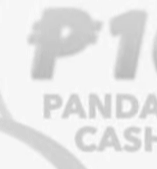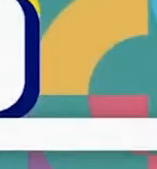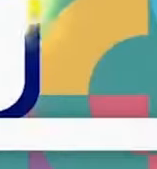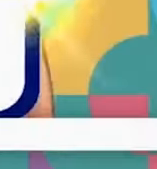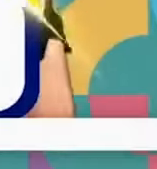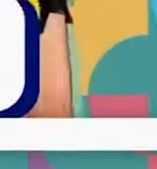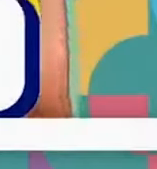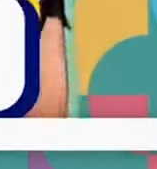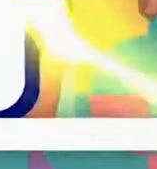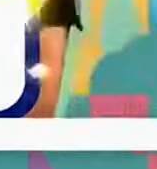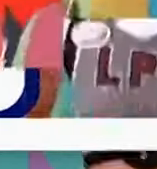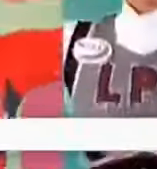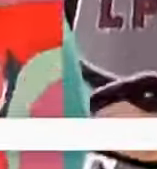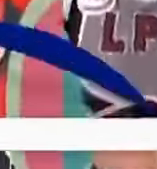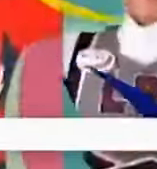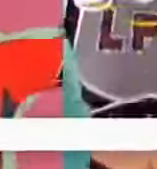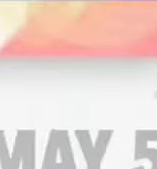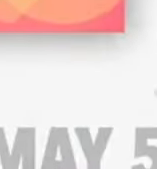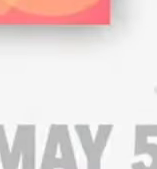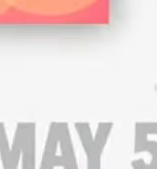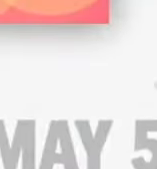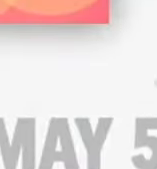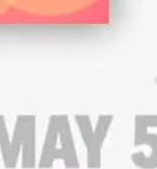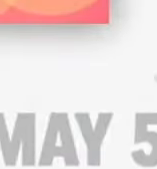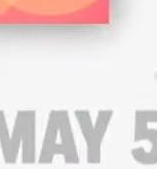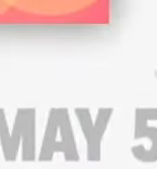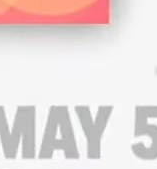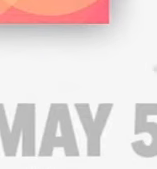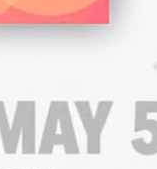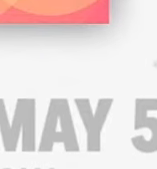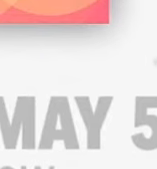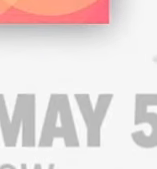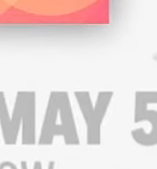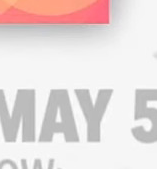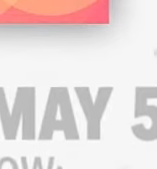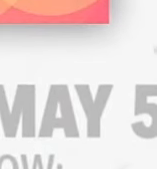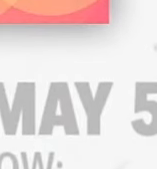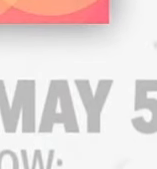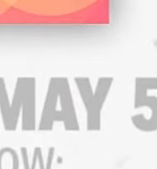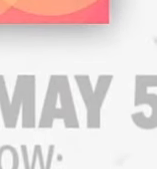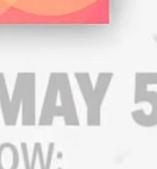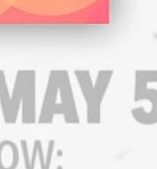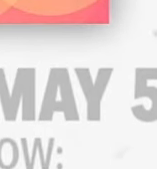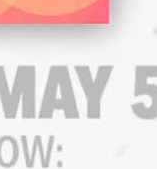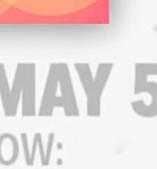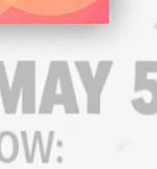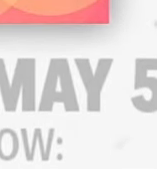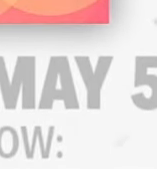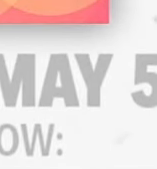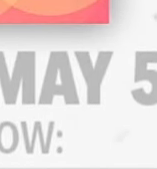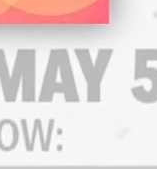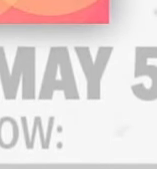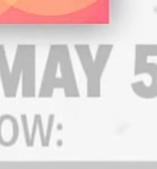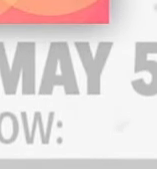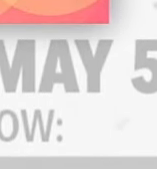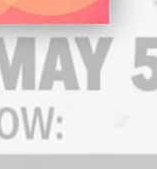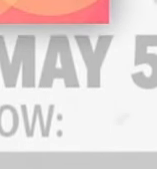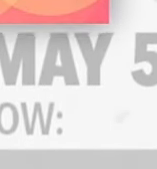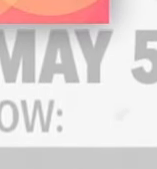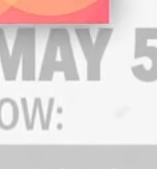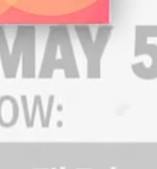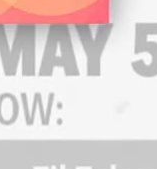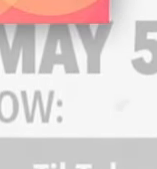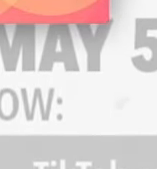winner. Ipadala na ang inyong entry sa participating Mercury Drug Branches maging sa GMA Regional TV and